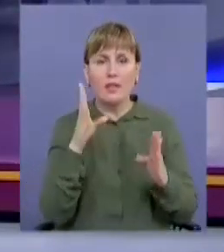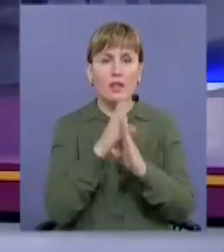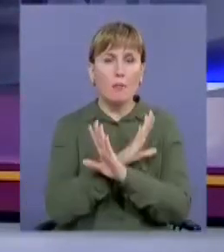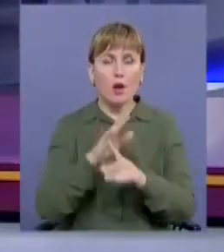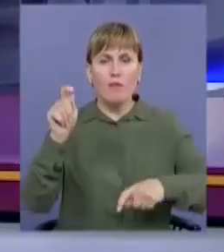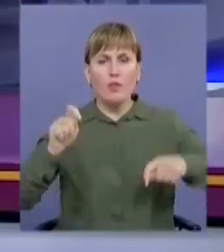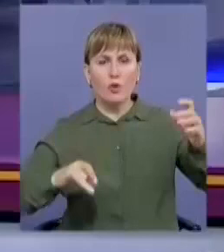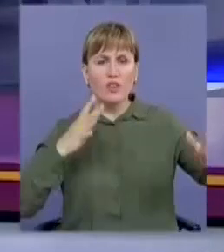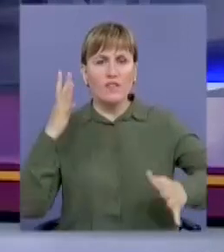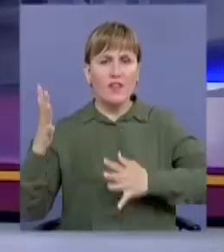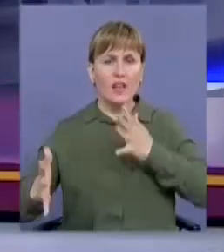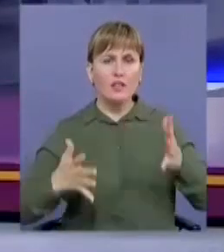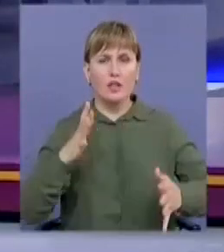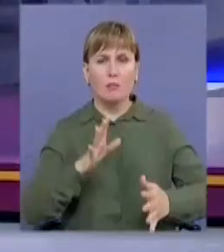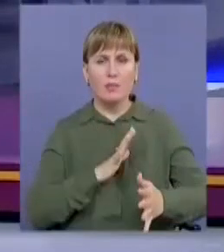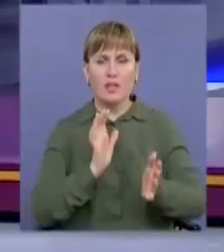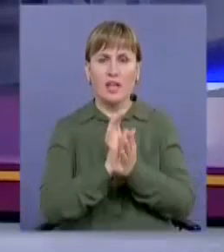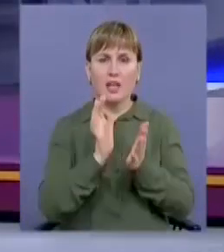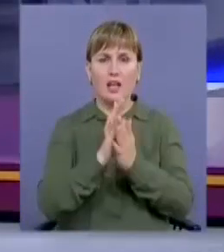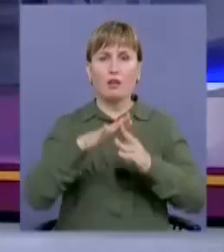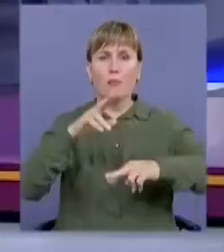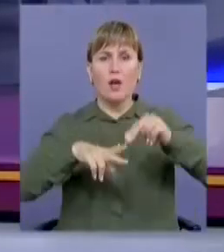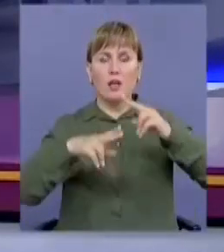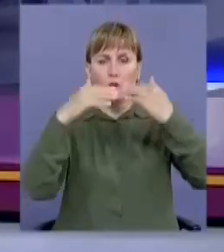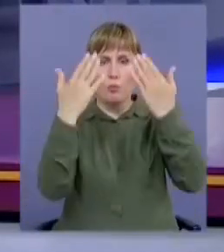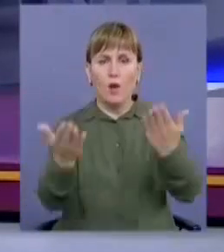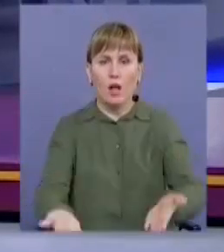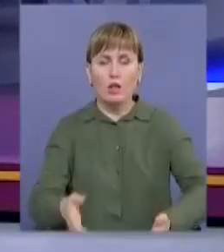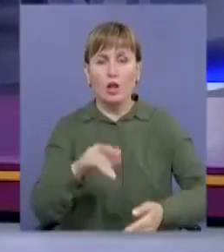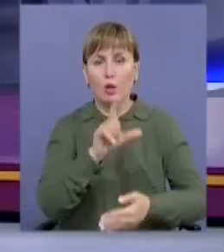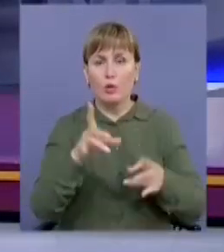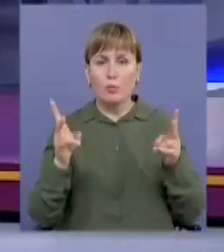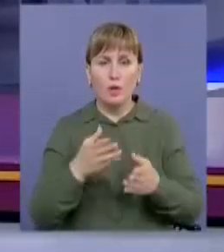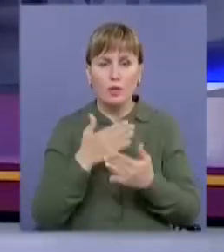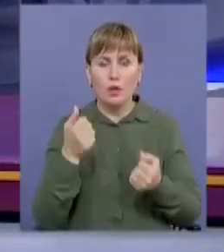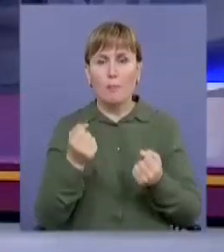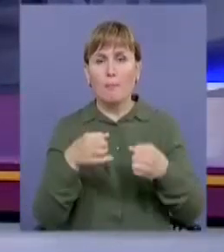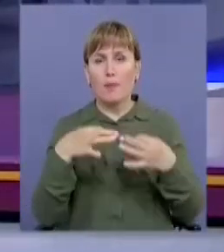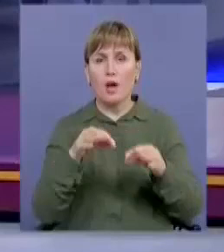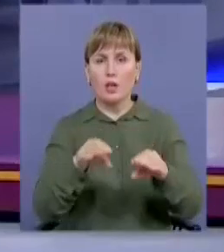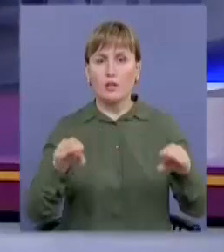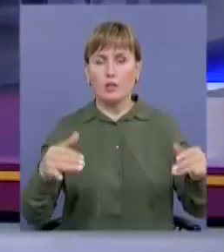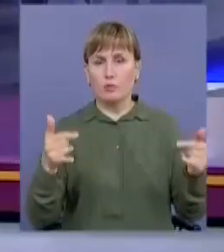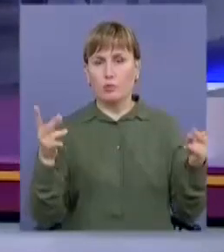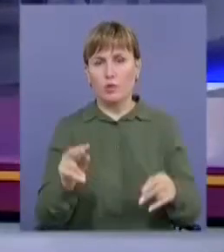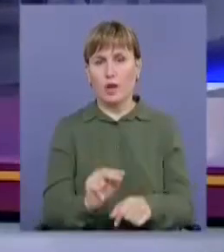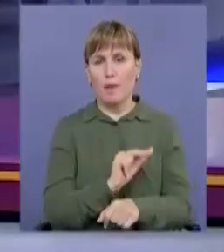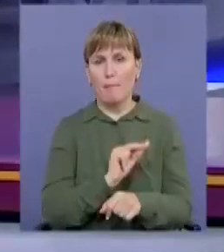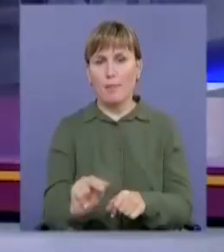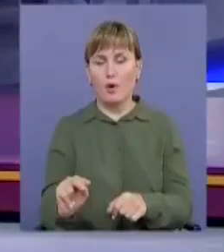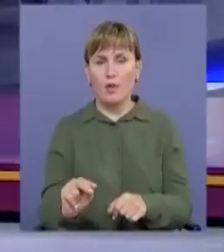В дождь и ветер посыпалась облицовка. Люди, к счастью, не пострадали. Только припаркованный во дворе автомобиль теперь нуждается в